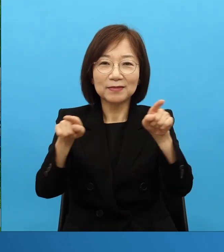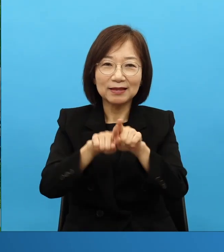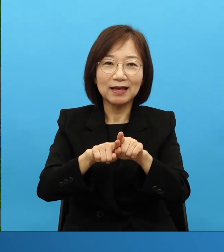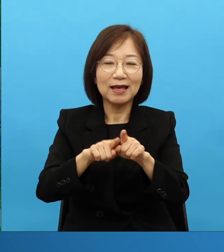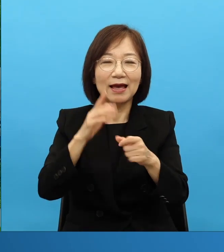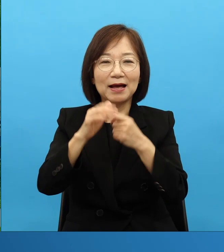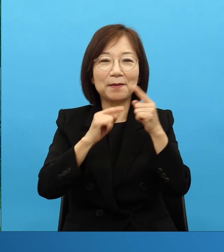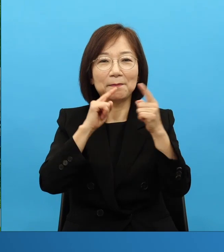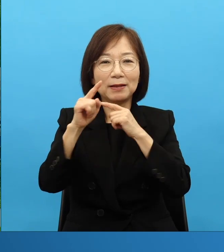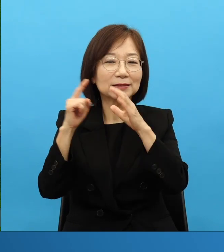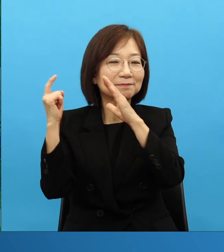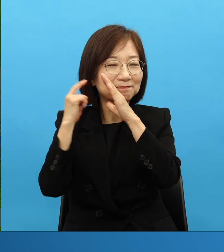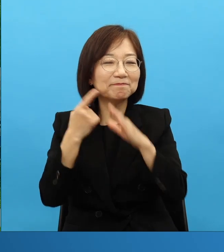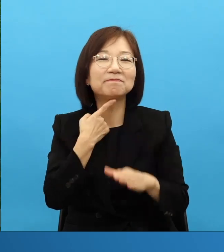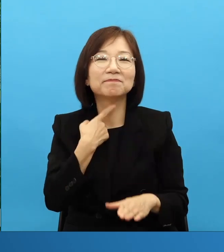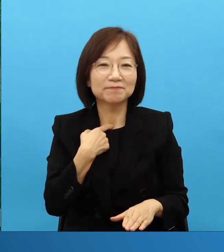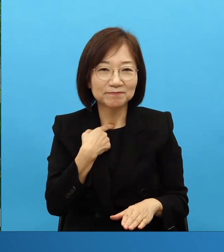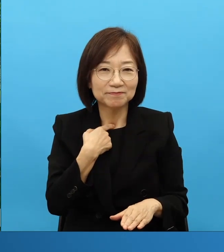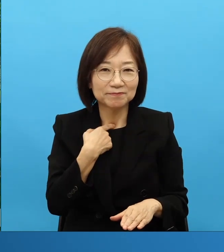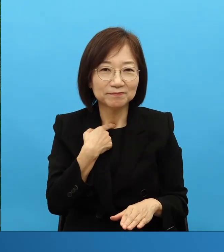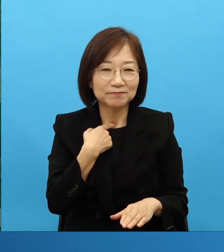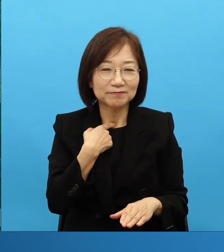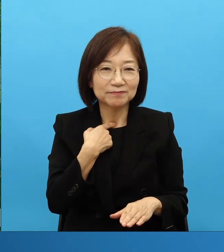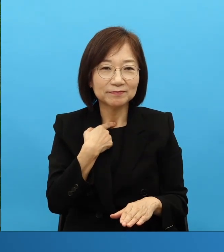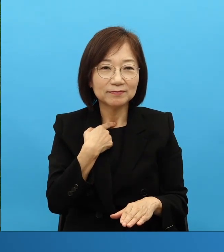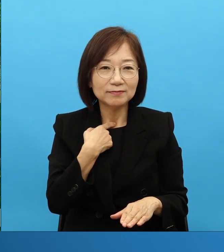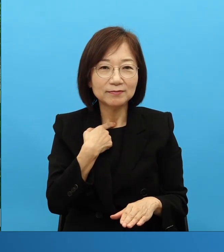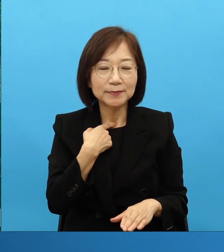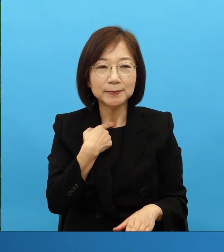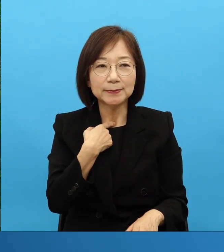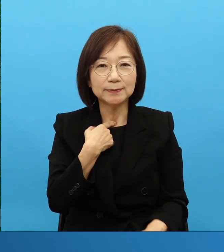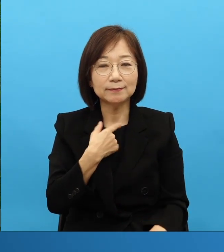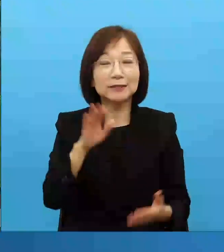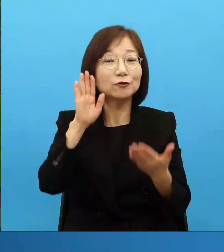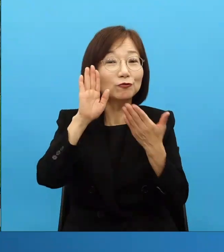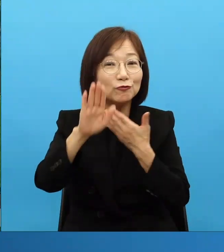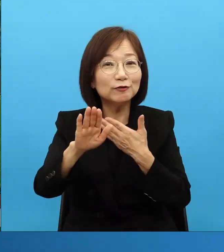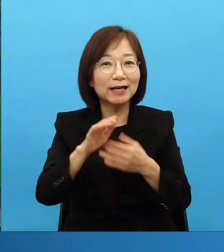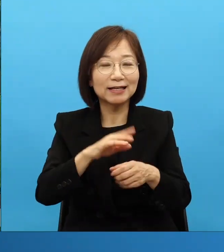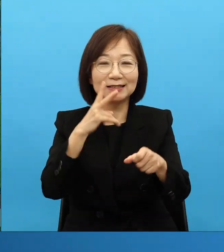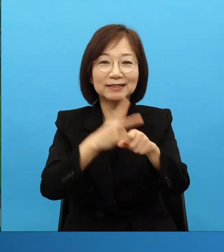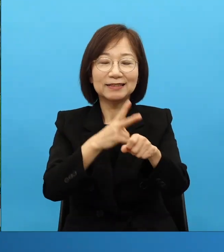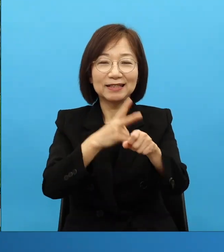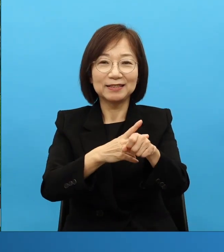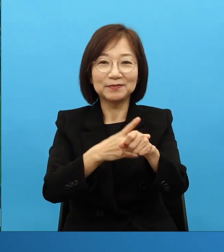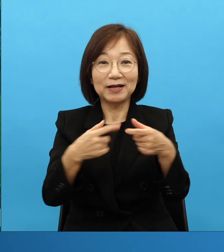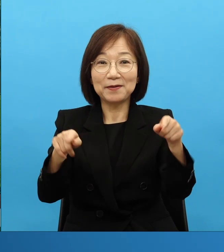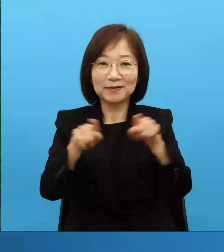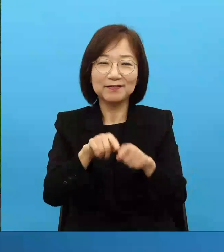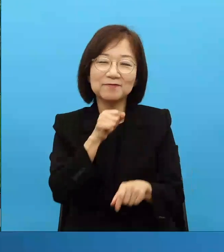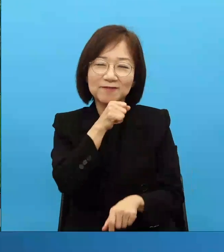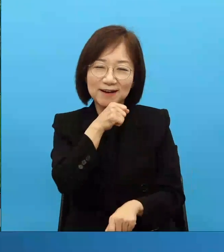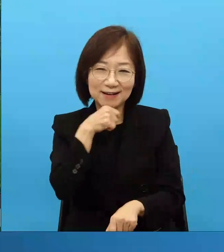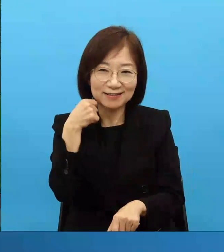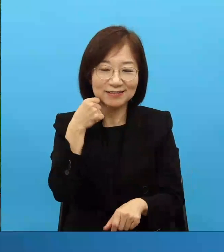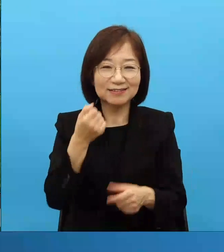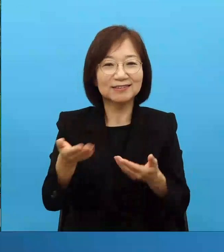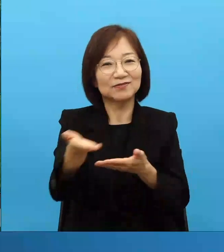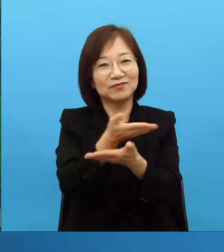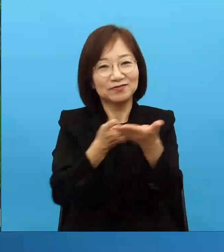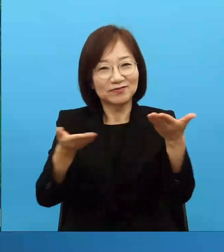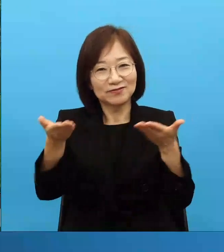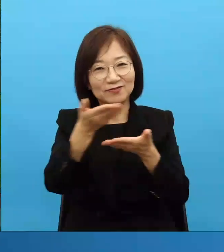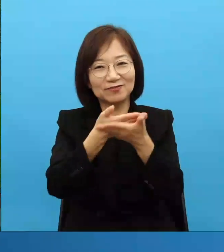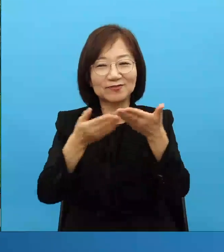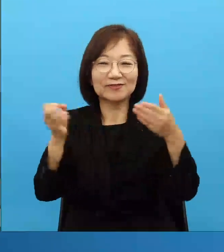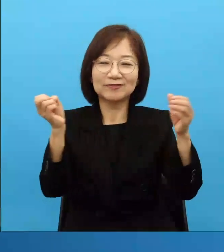말씀을 듣기도 했어. 말씀을 들은 후엔 선생님과 같이 맛있는 것을 먹으면서